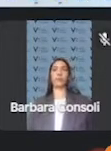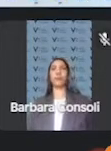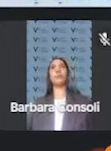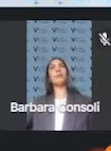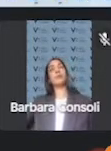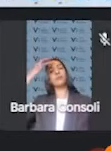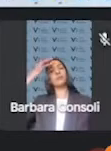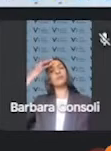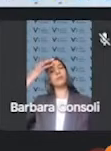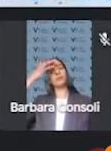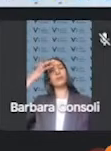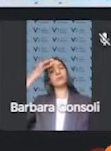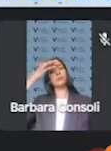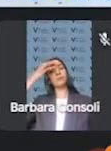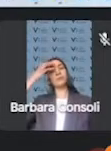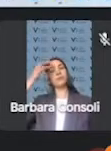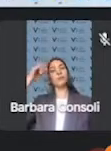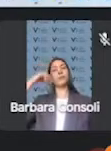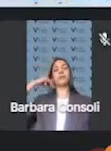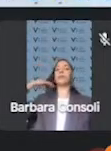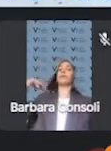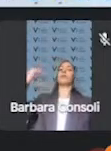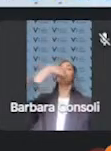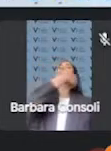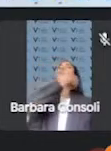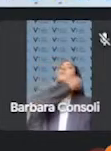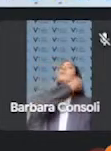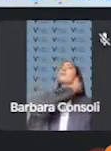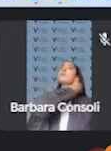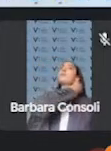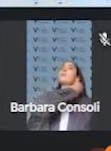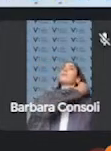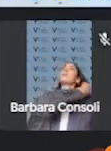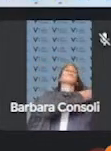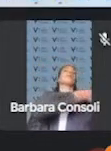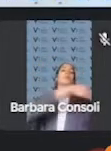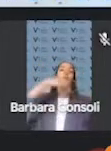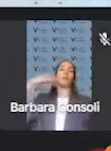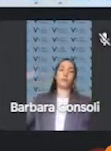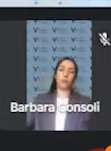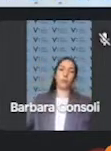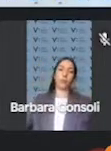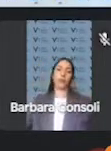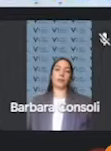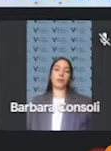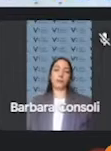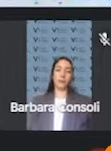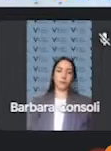discorrendo, su cui se volete poi siamo pronti a fornirvi informazioni ulteriori,